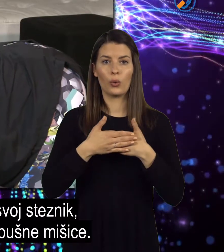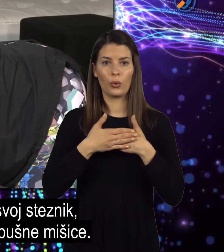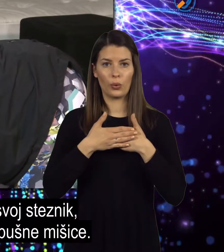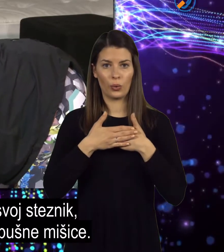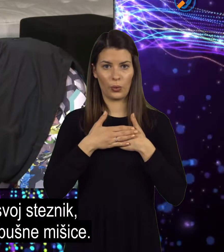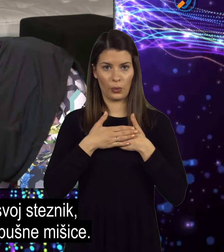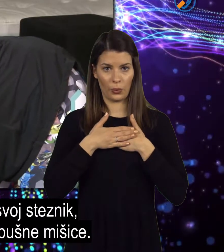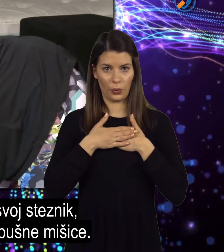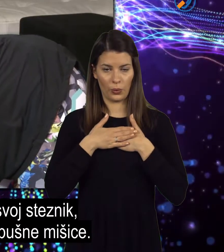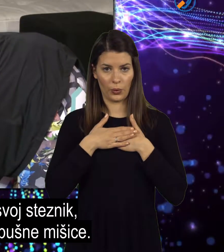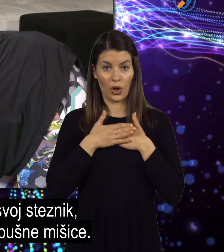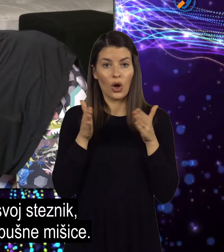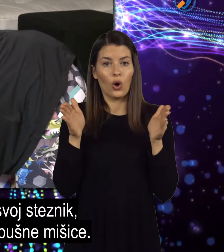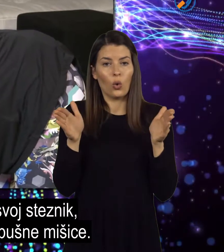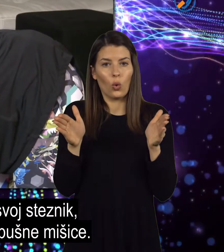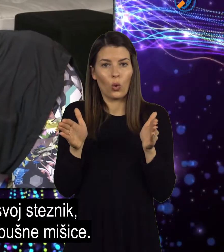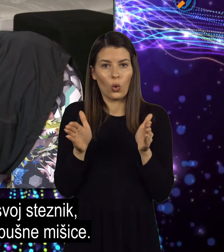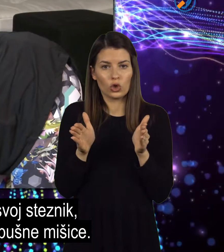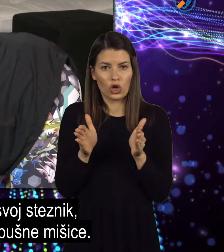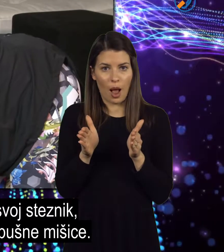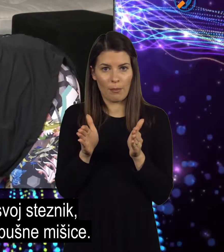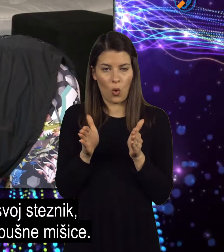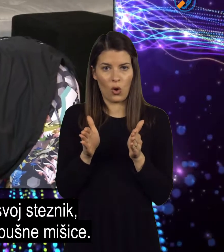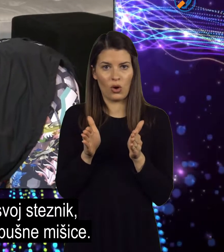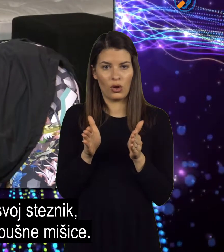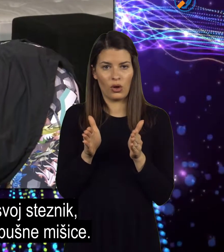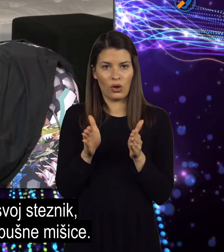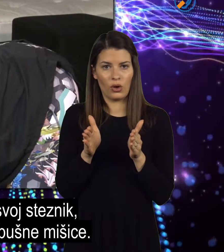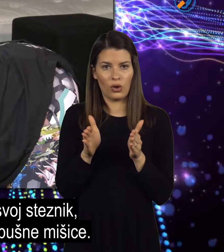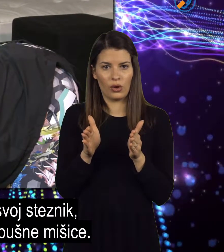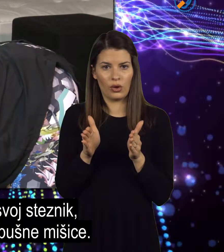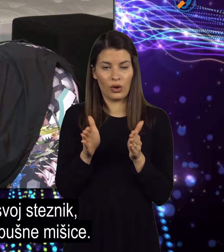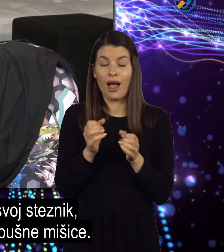Torej z izdihom ožamo svoj steznik,